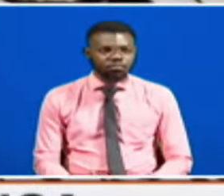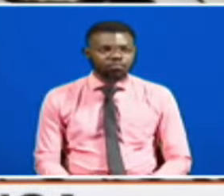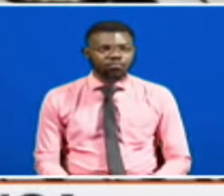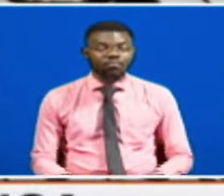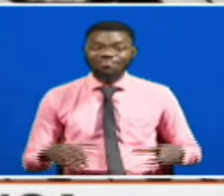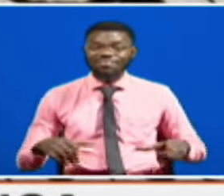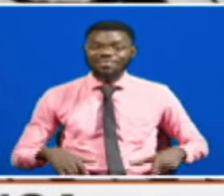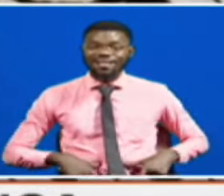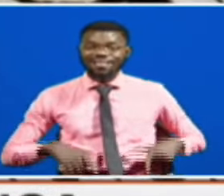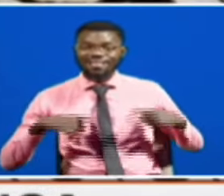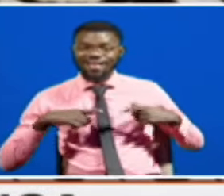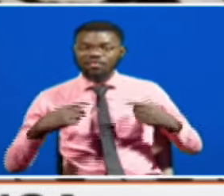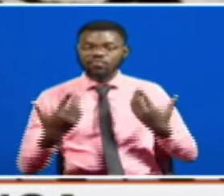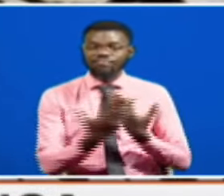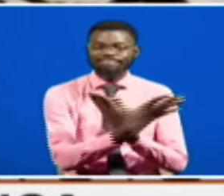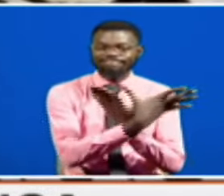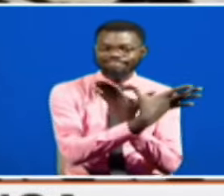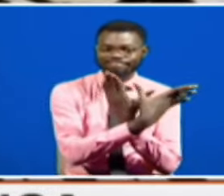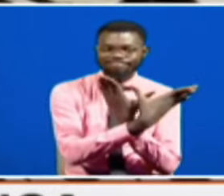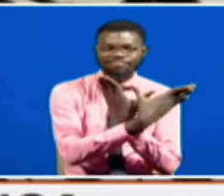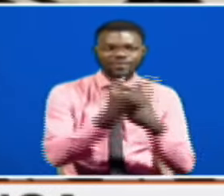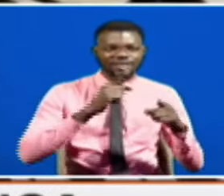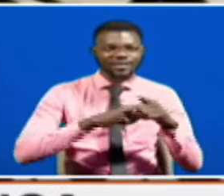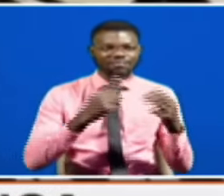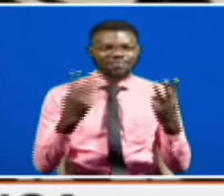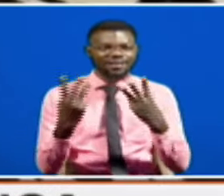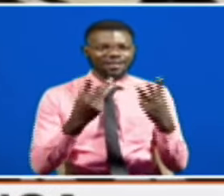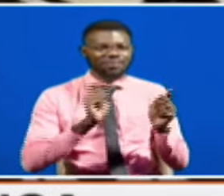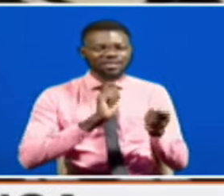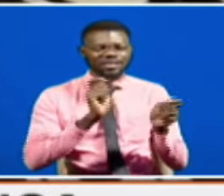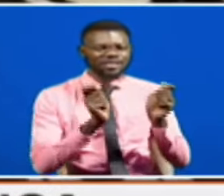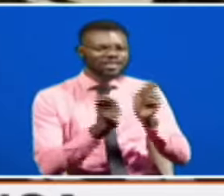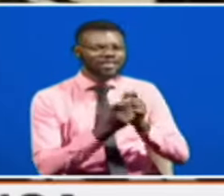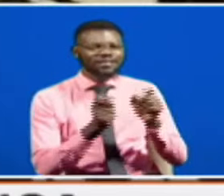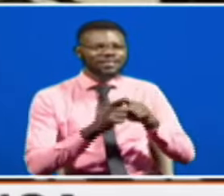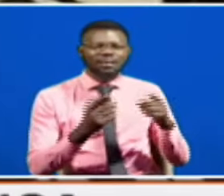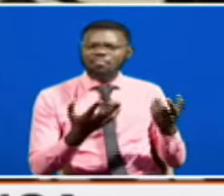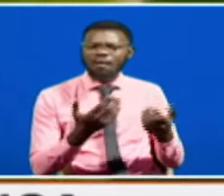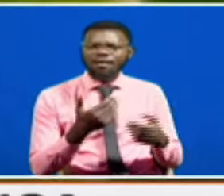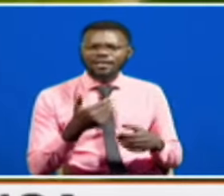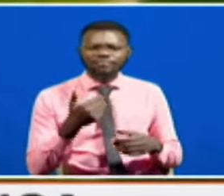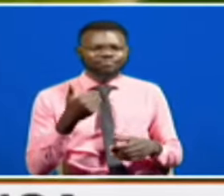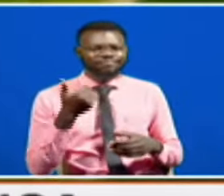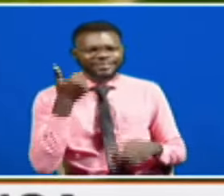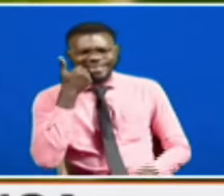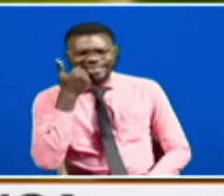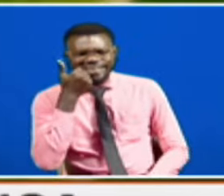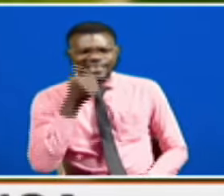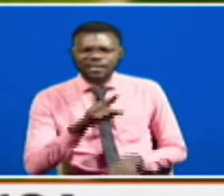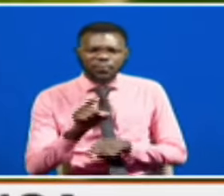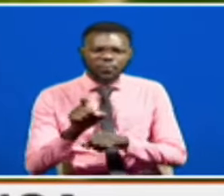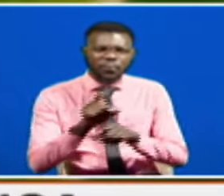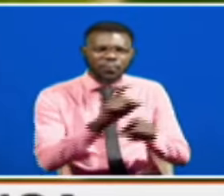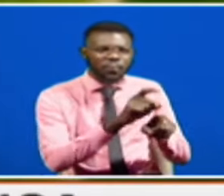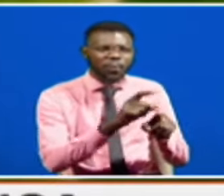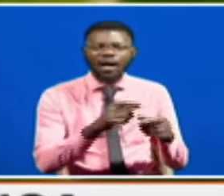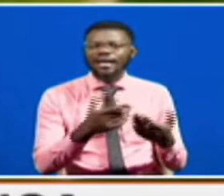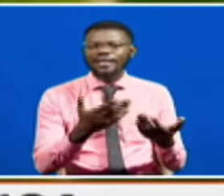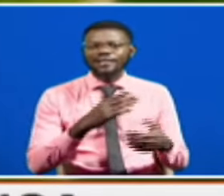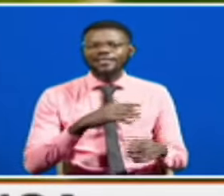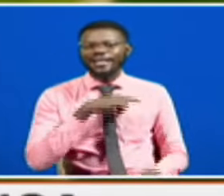hawa huathirika sana na mabadiliko ya hali ya anga, magonjwa na dawa za kupunguza wadudu katika mimea.